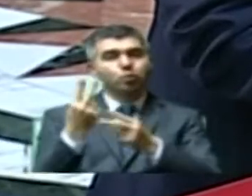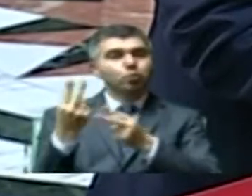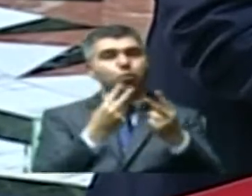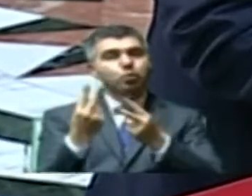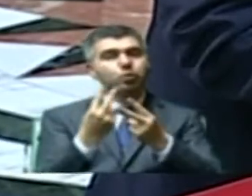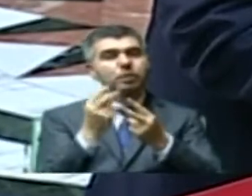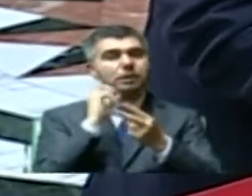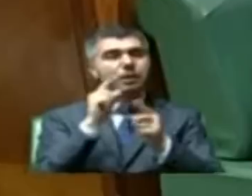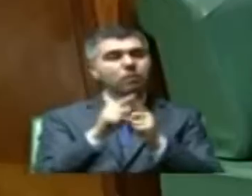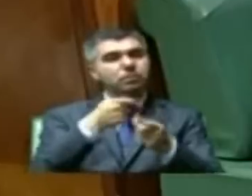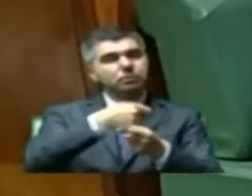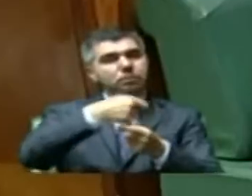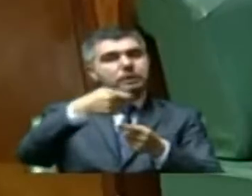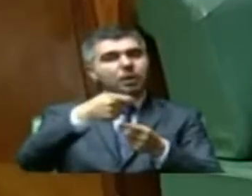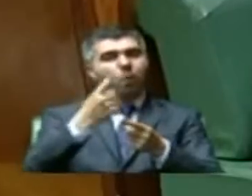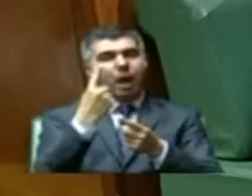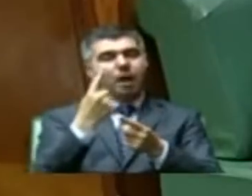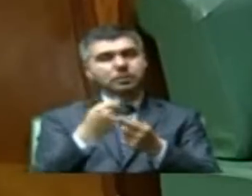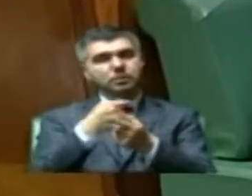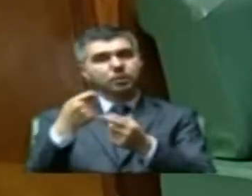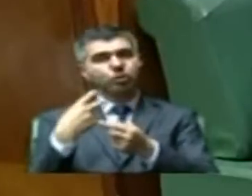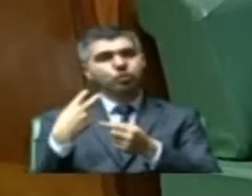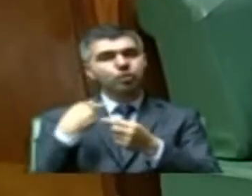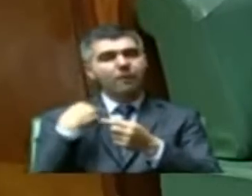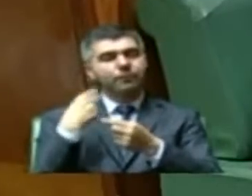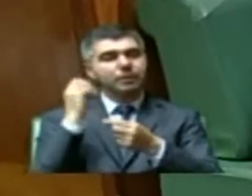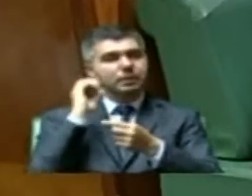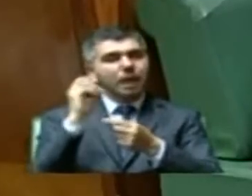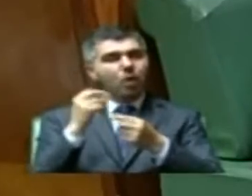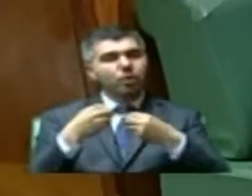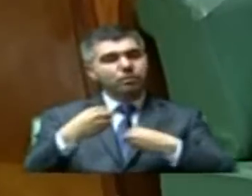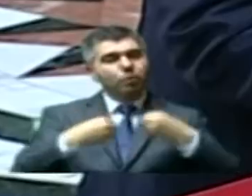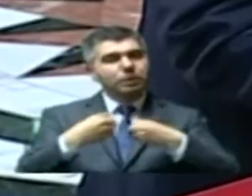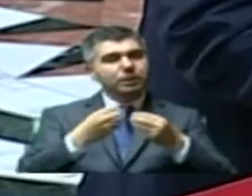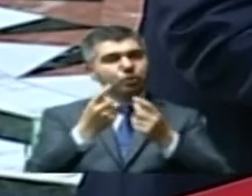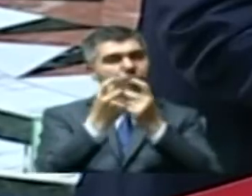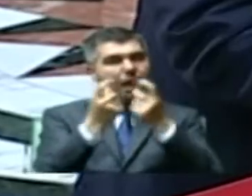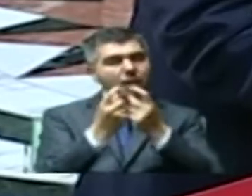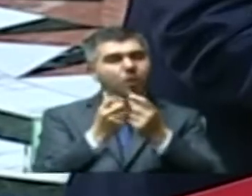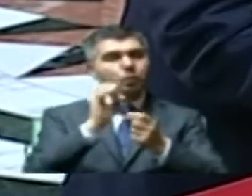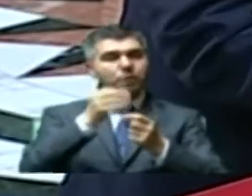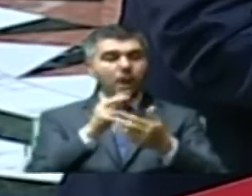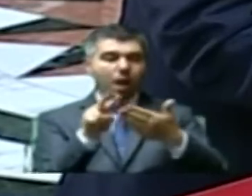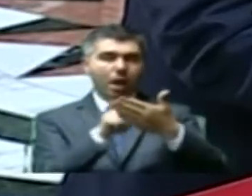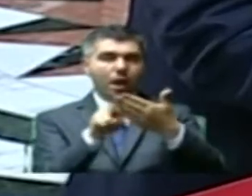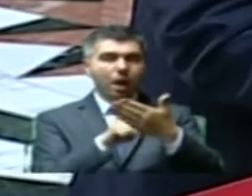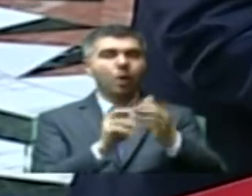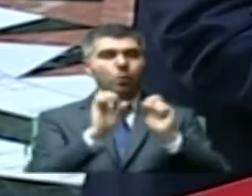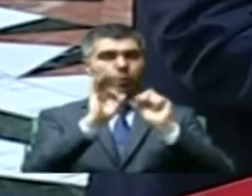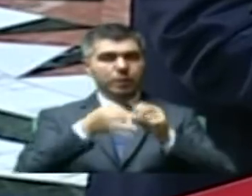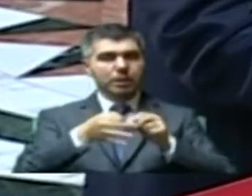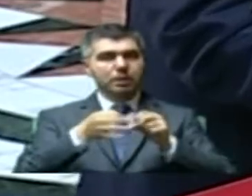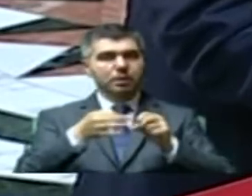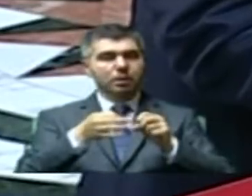أحدهما للأجير. طيب الحال ينبغي أن يكتب الأجير قرأت ووافقت، ويمكن للأجير